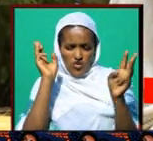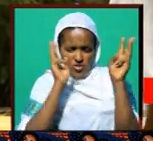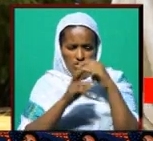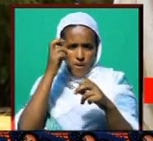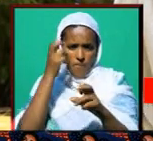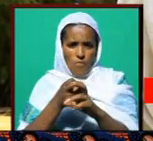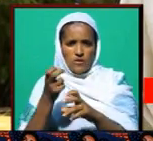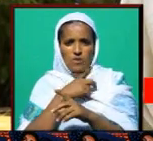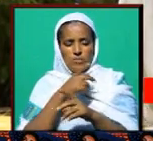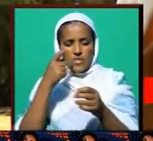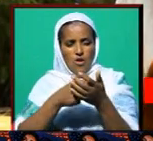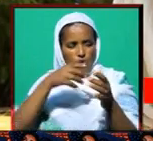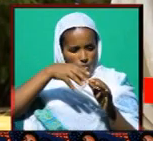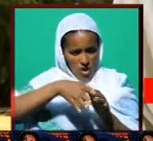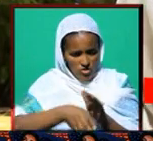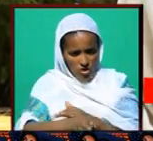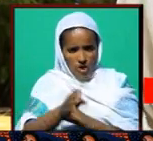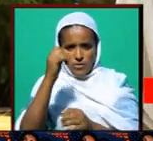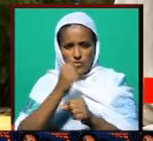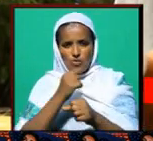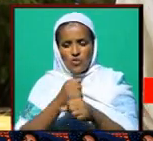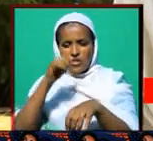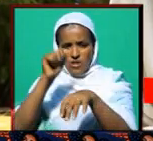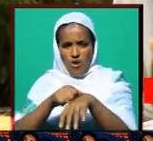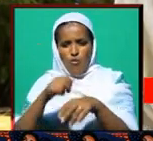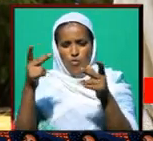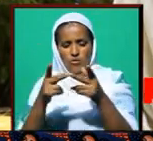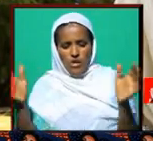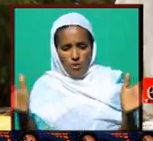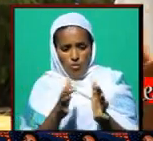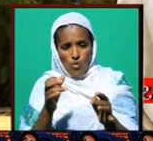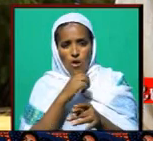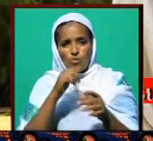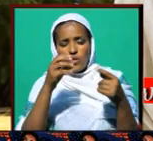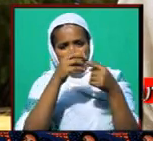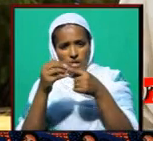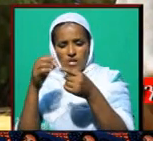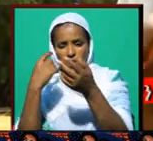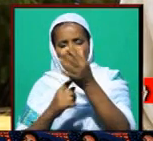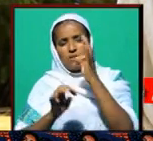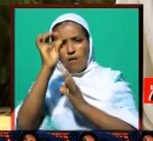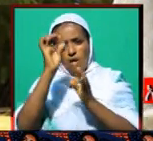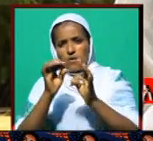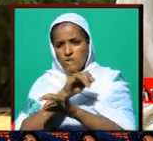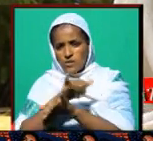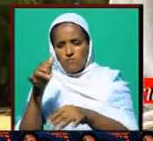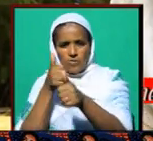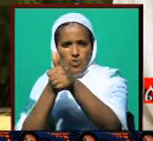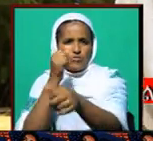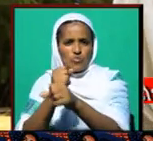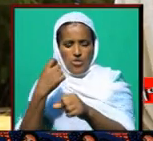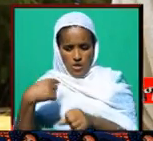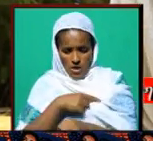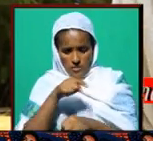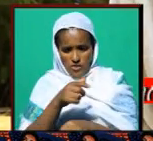እነዚህን ትውፊት የጠበቁ ናቸው። ካልተቸገሩ በስተቀር በተለይ ዋሻ ከሚሰሩበት ድንጋዩ አልፈለፈላቸው ቦታ ጠቧቸው ካልሆነ በስተቀር ይህን